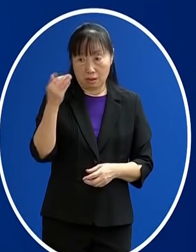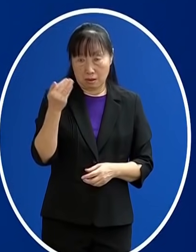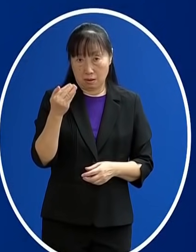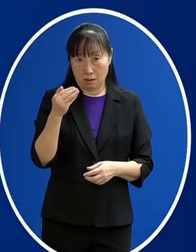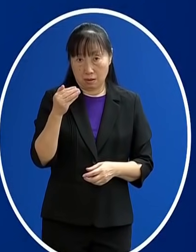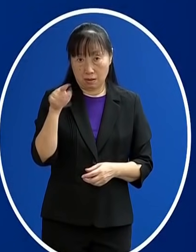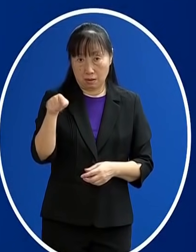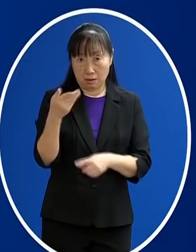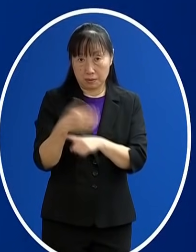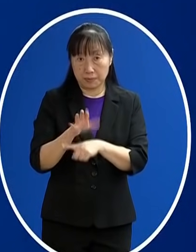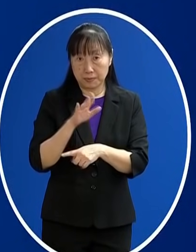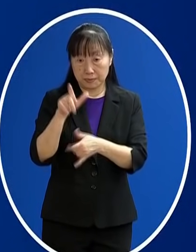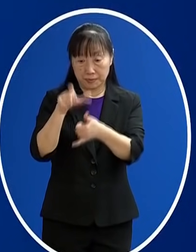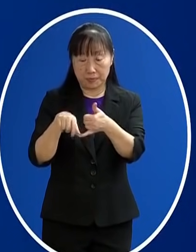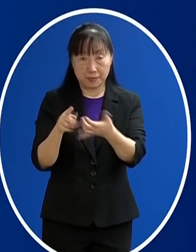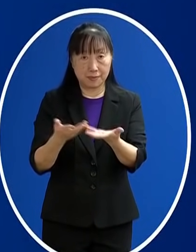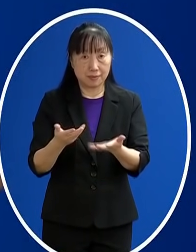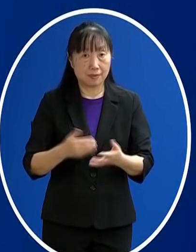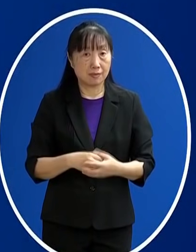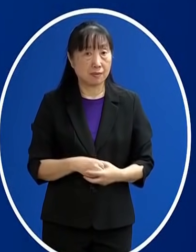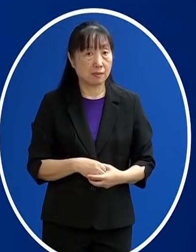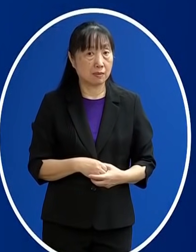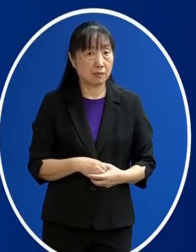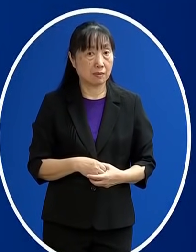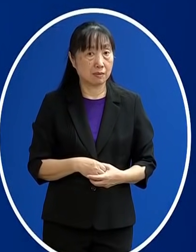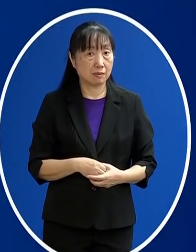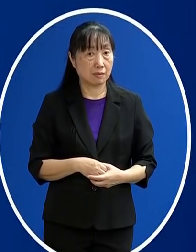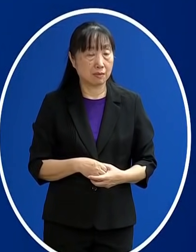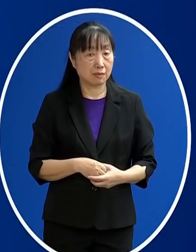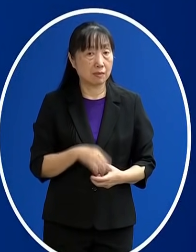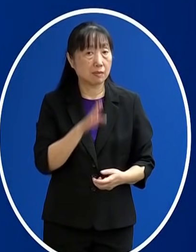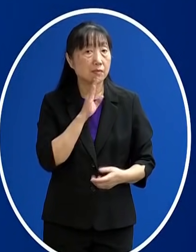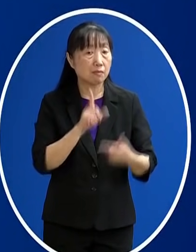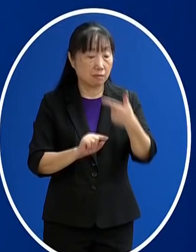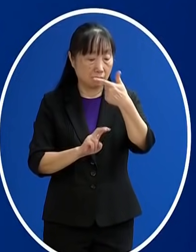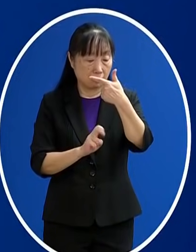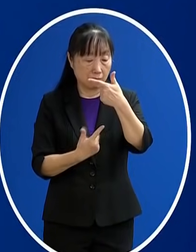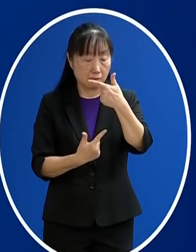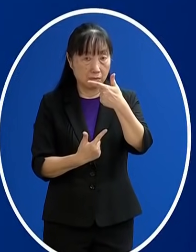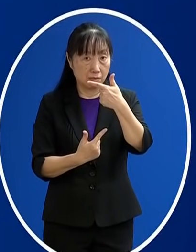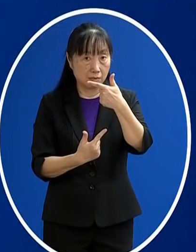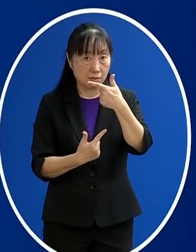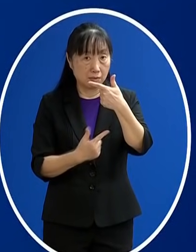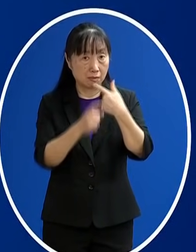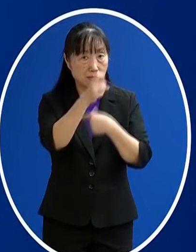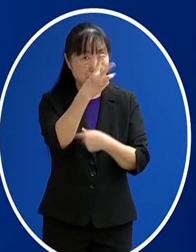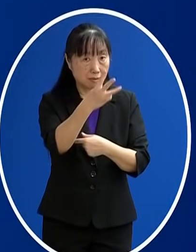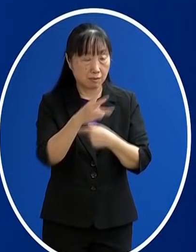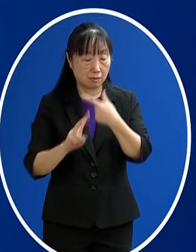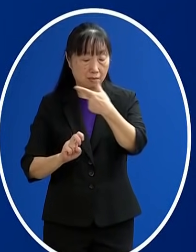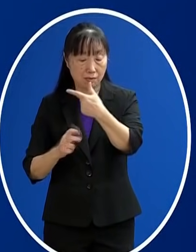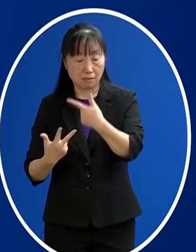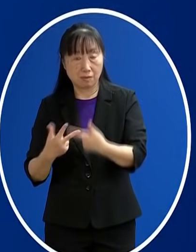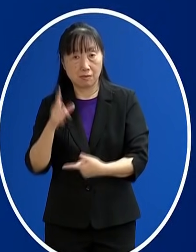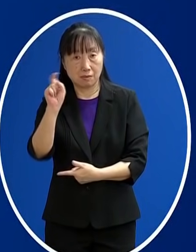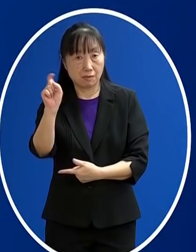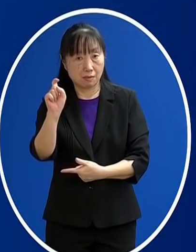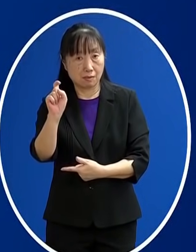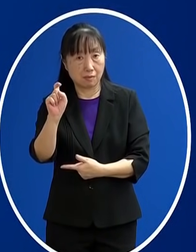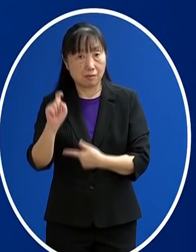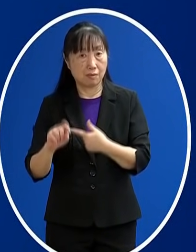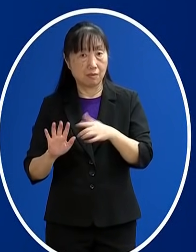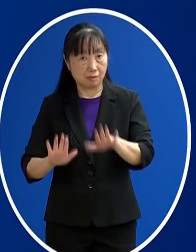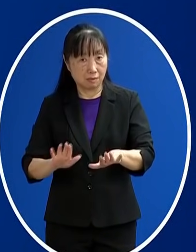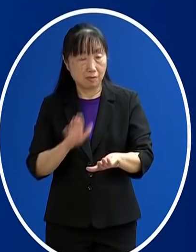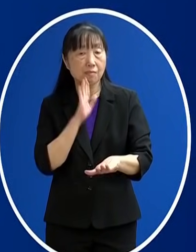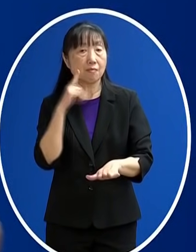29件的死亡的部分啊、哦，它事实上是在26号有13件，那27号10件，那